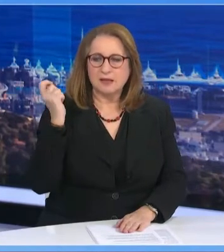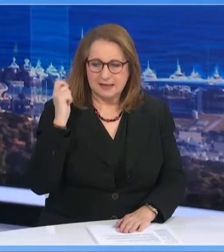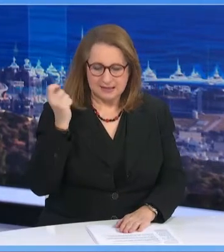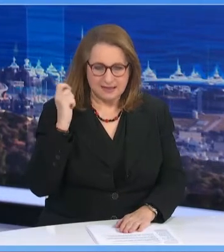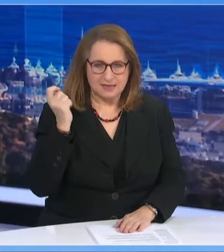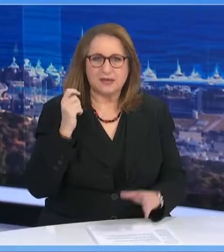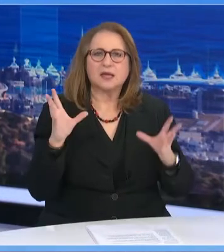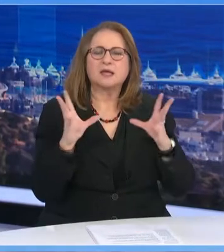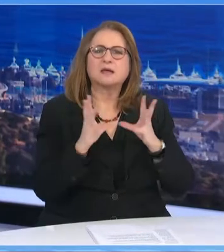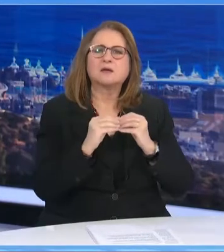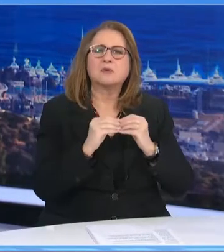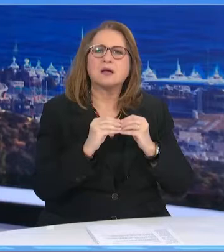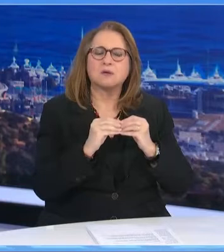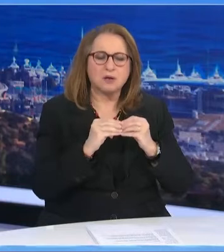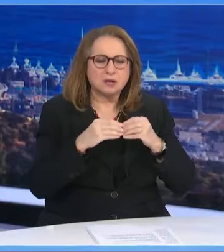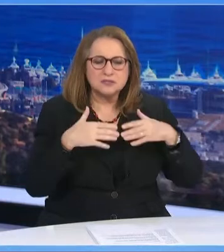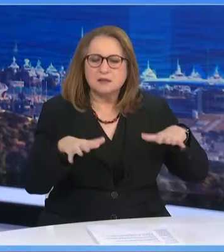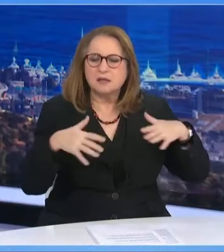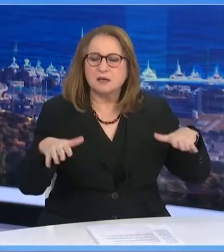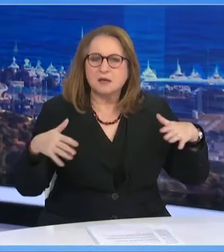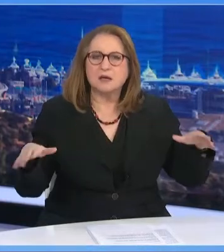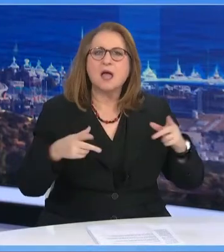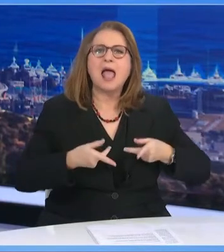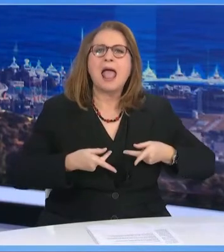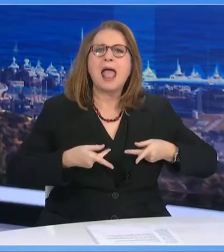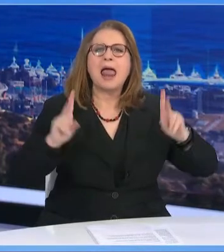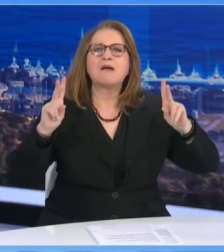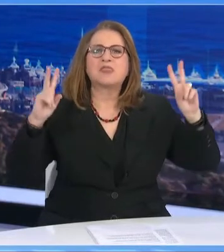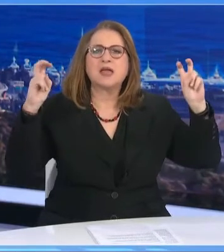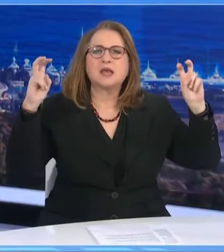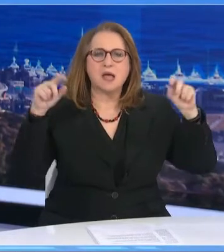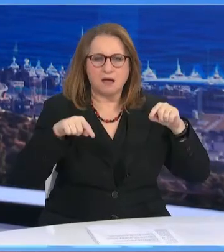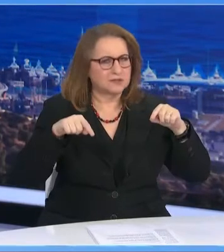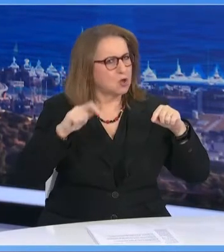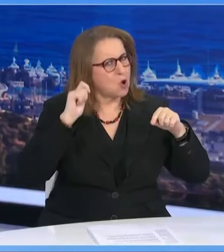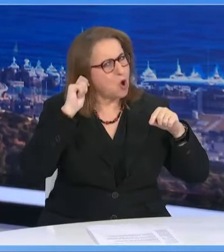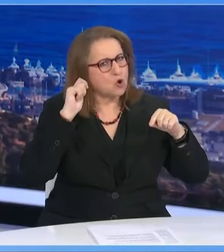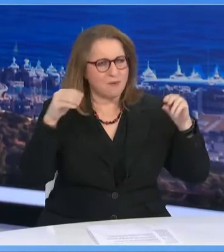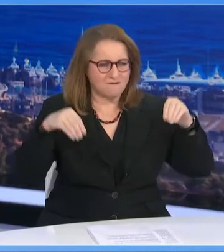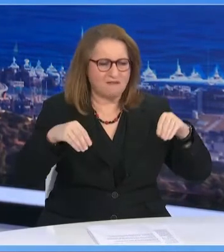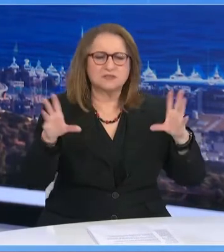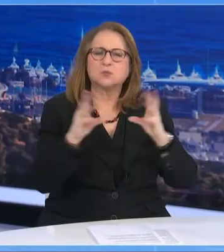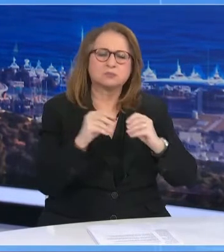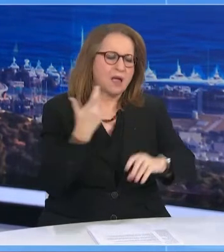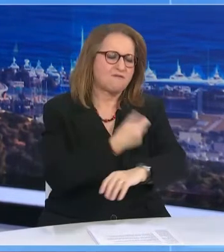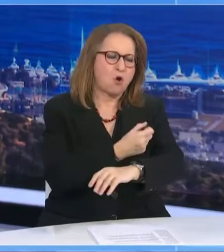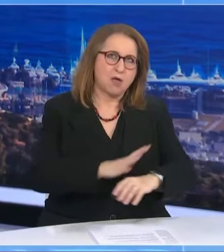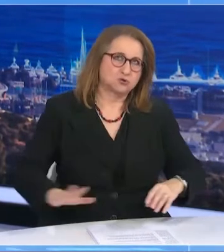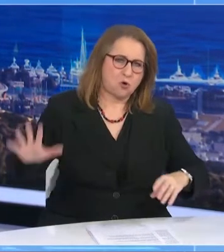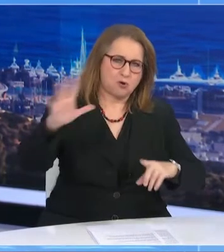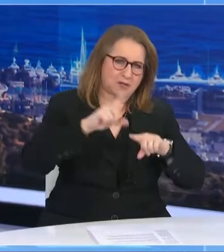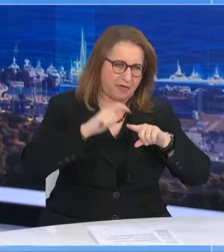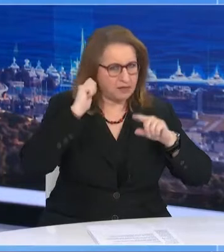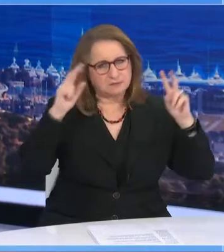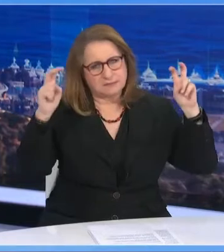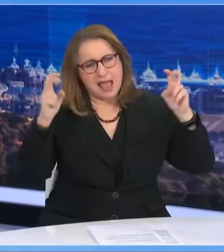Εμβολιασμού Ελευθερία ξεκίνησε την προσπάθεια αντιμετώπισης της πανδημίας